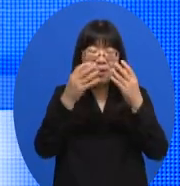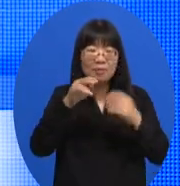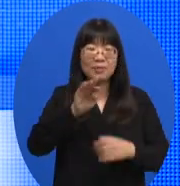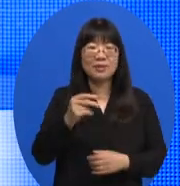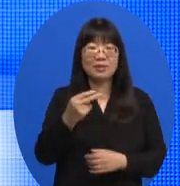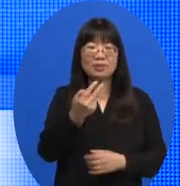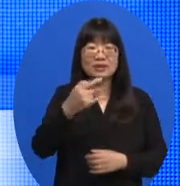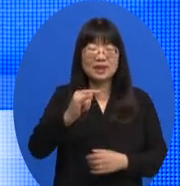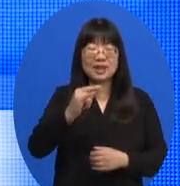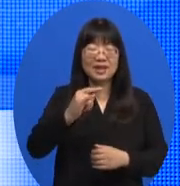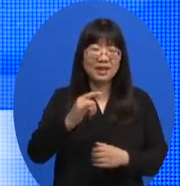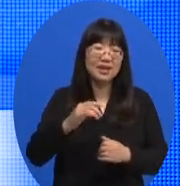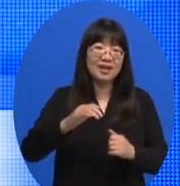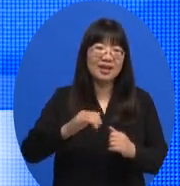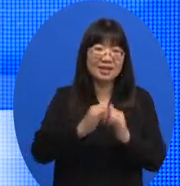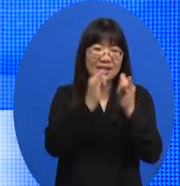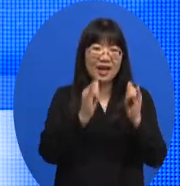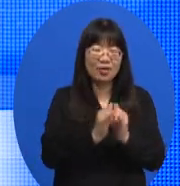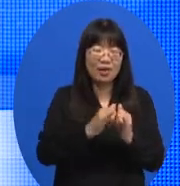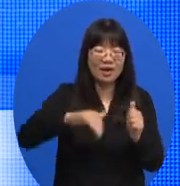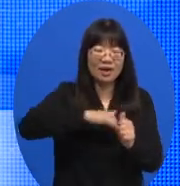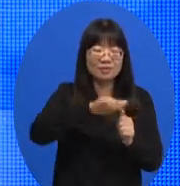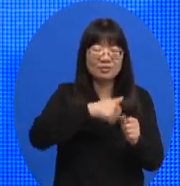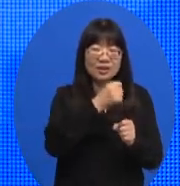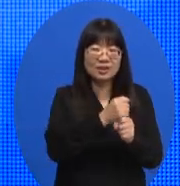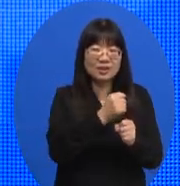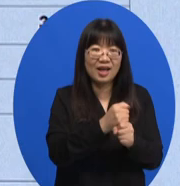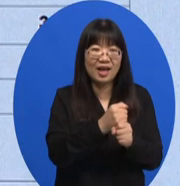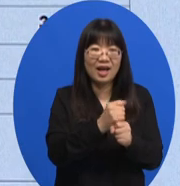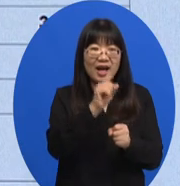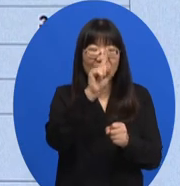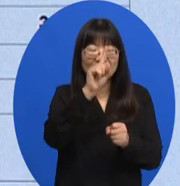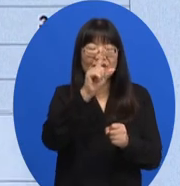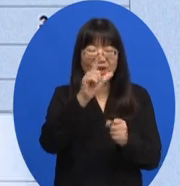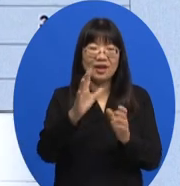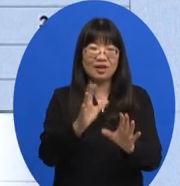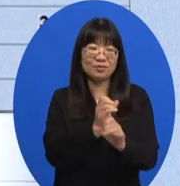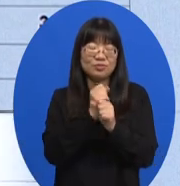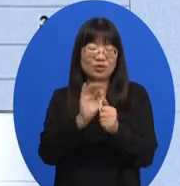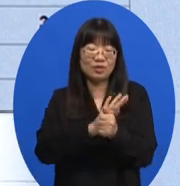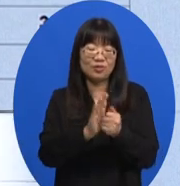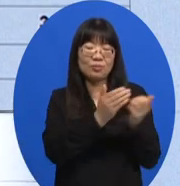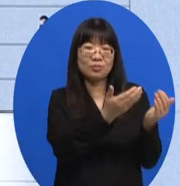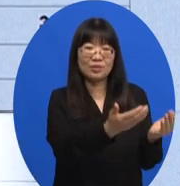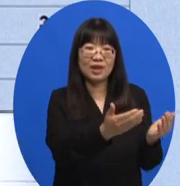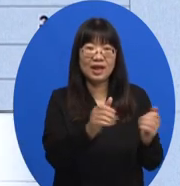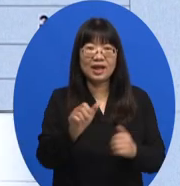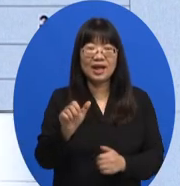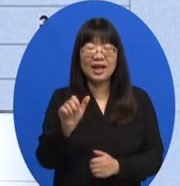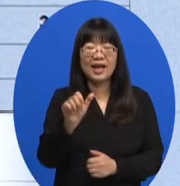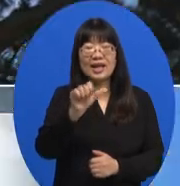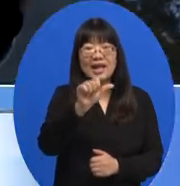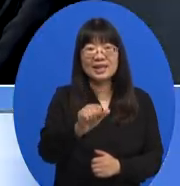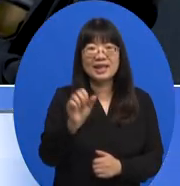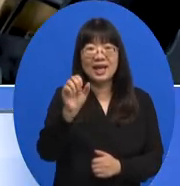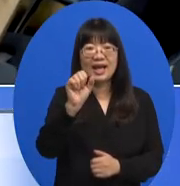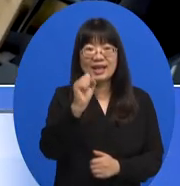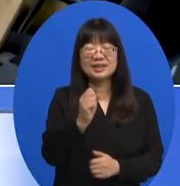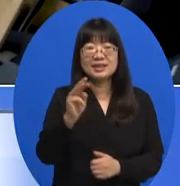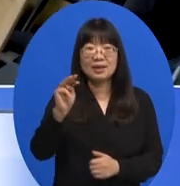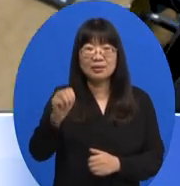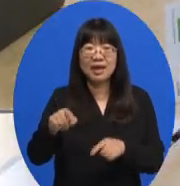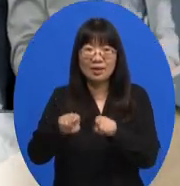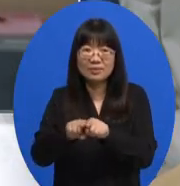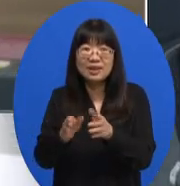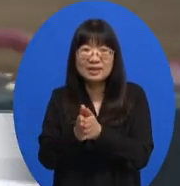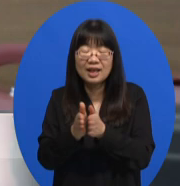지원을 원스톱 서비스로 하도록 하겠습니다. ASML과 함께 조성하려는 반도체 클러스터는